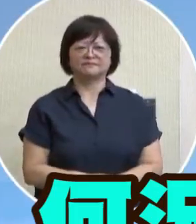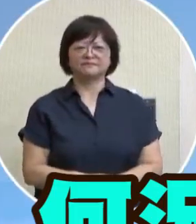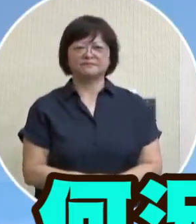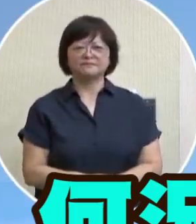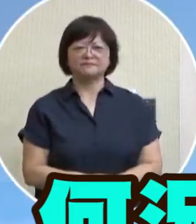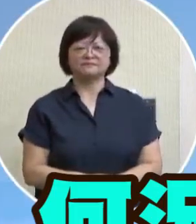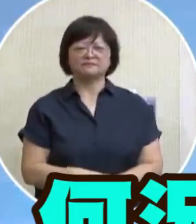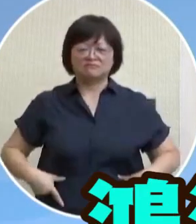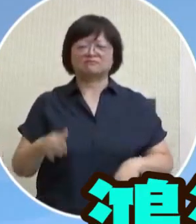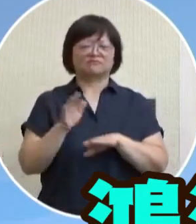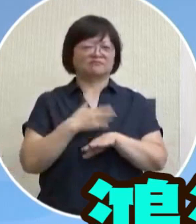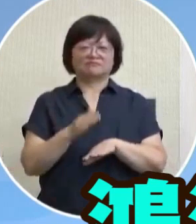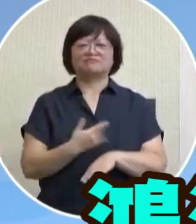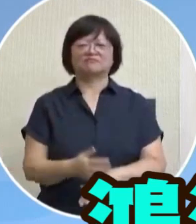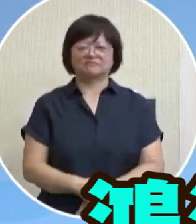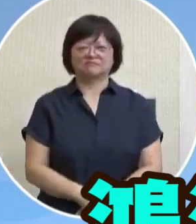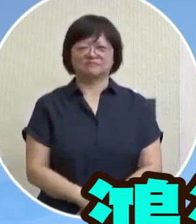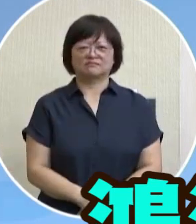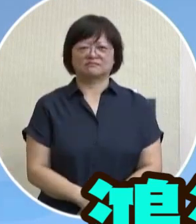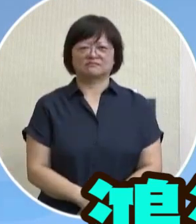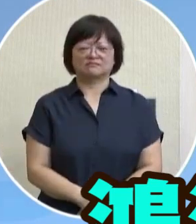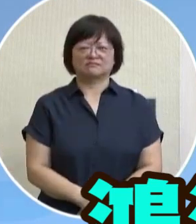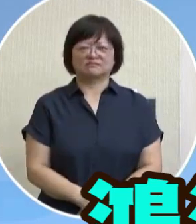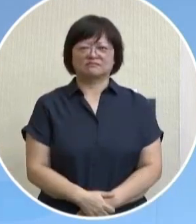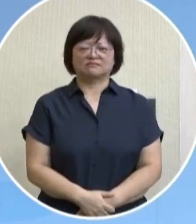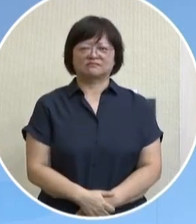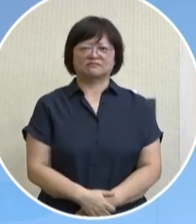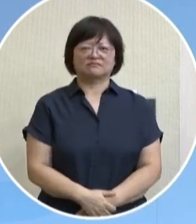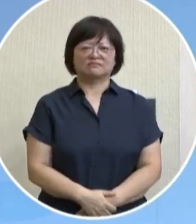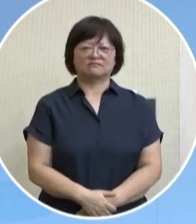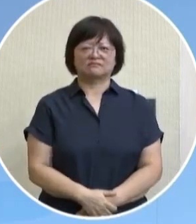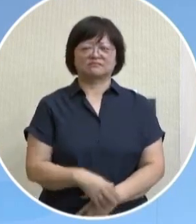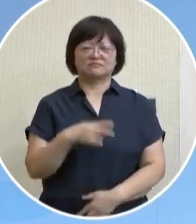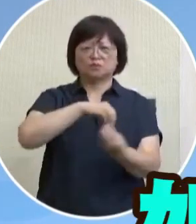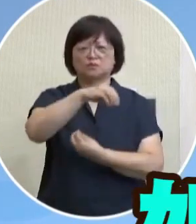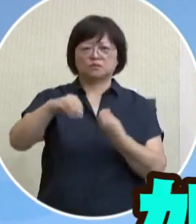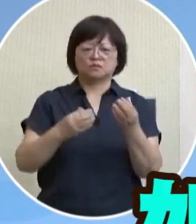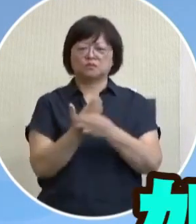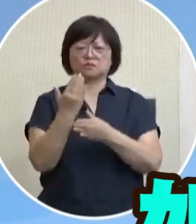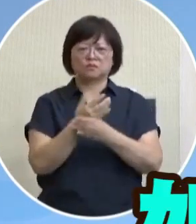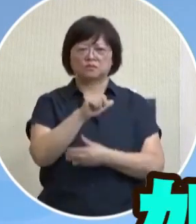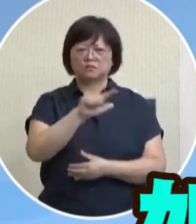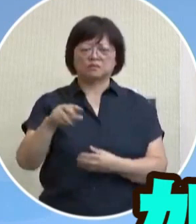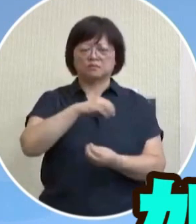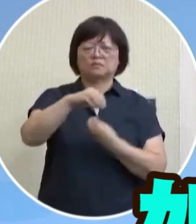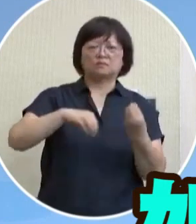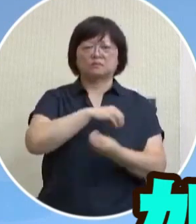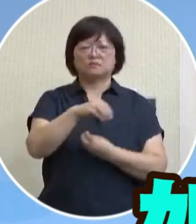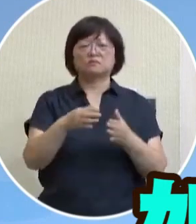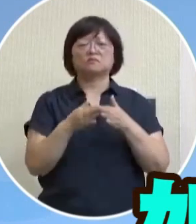他现在经济是糟透了，鸿海公司上下游的供应商超过几十万家，如果鸿海公司停